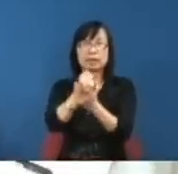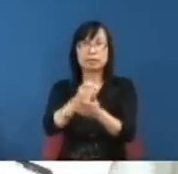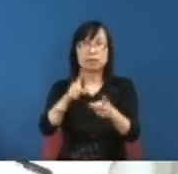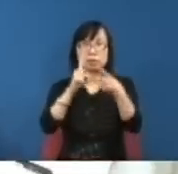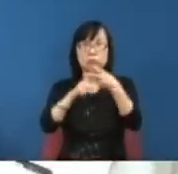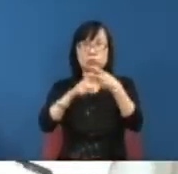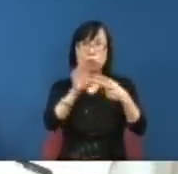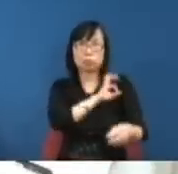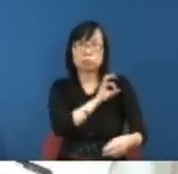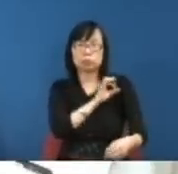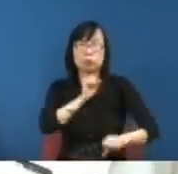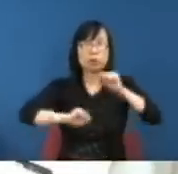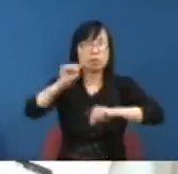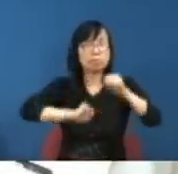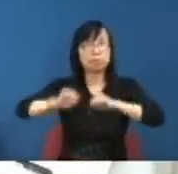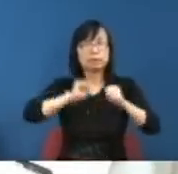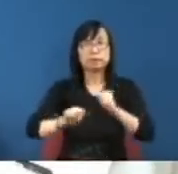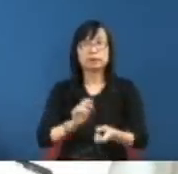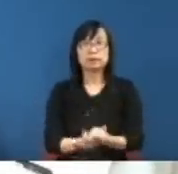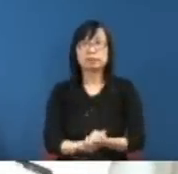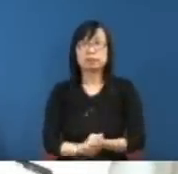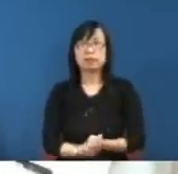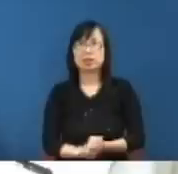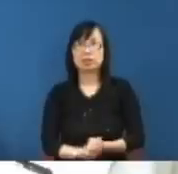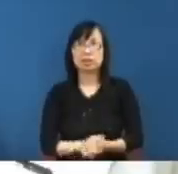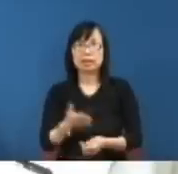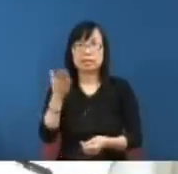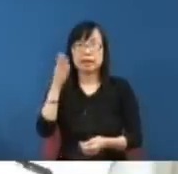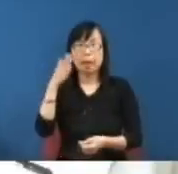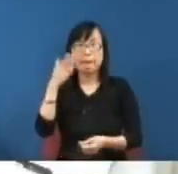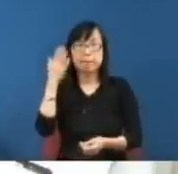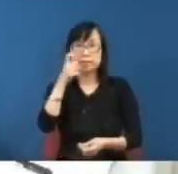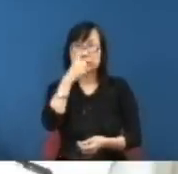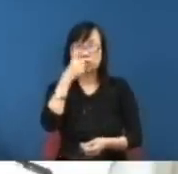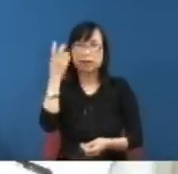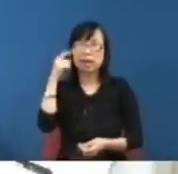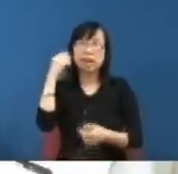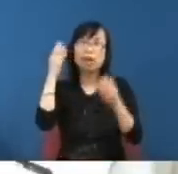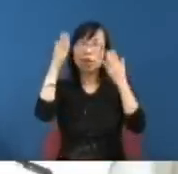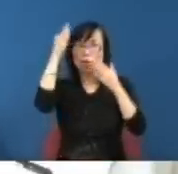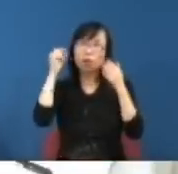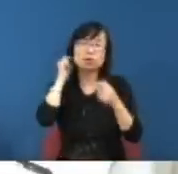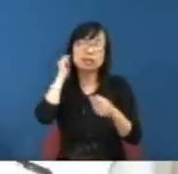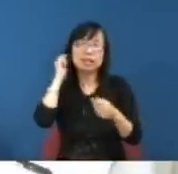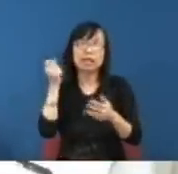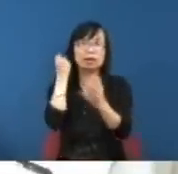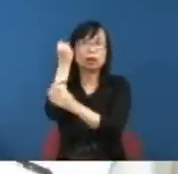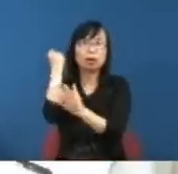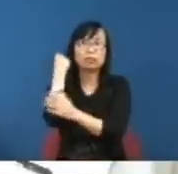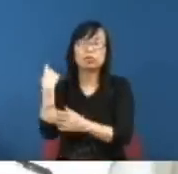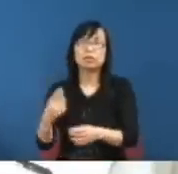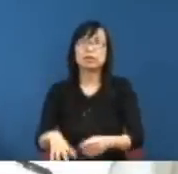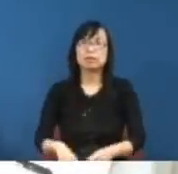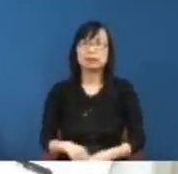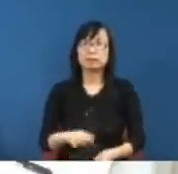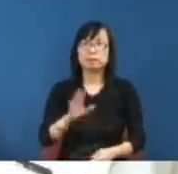運動。咁喺英國就睇到啦，就係、是、當呢個戴卓爾贏咗大選之後咧，一連串喺呢個礦工大罷工啊，以